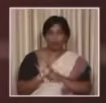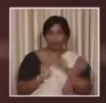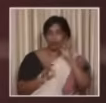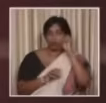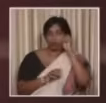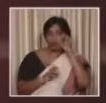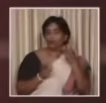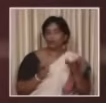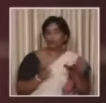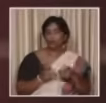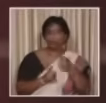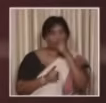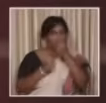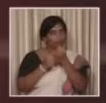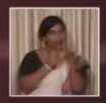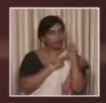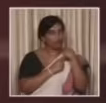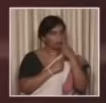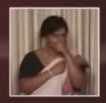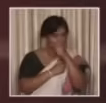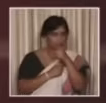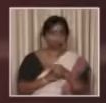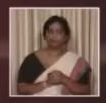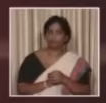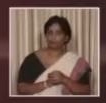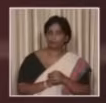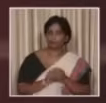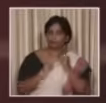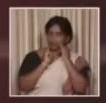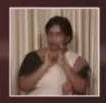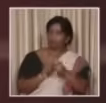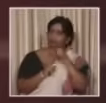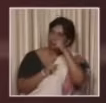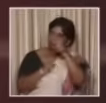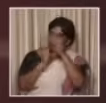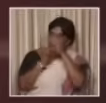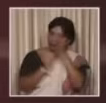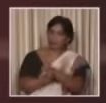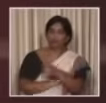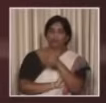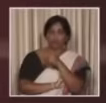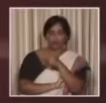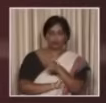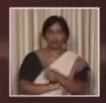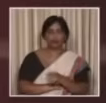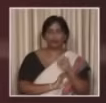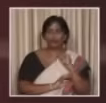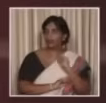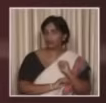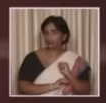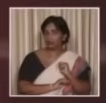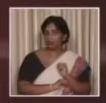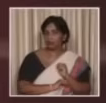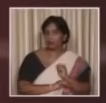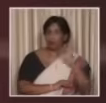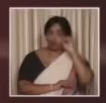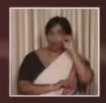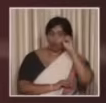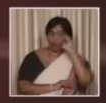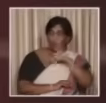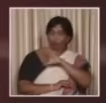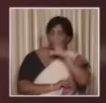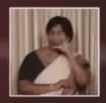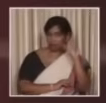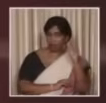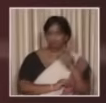මොකද්ද කරන්නේ? ඒකට ඔබතුමාත් වගකීම ගන්න ඕන. ඒ වගකී චෝදනා මම ඔබතුමාටත් කරනවා. මොකද උදේ වරුව